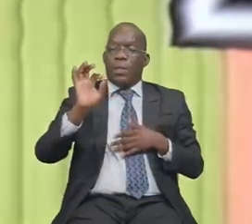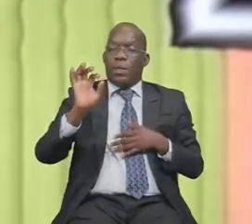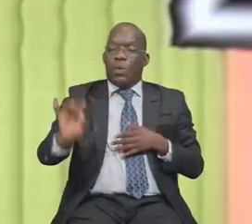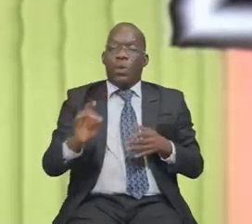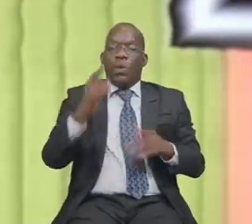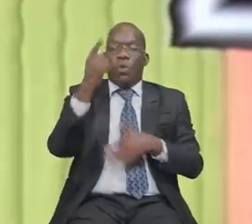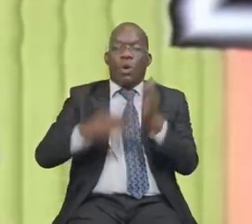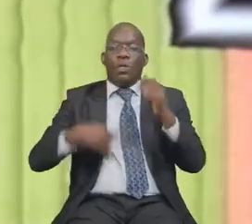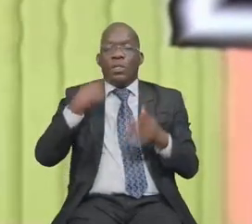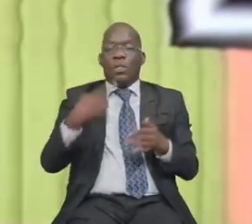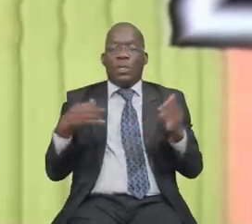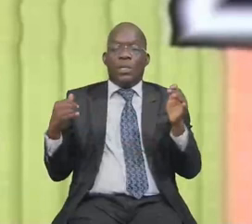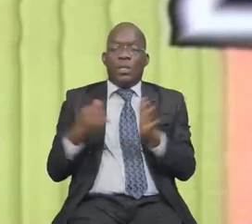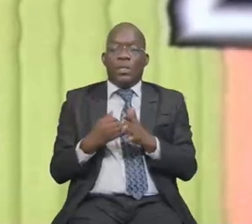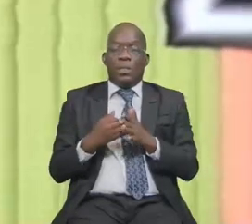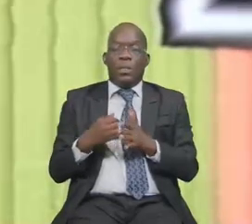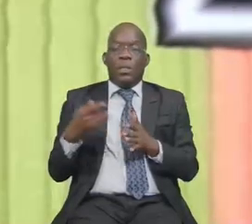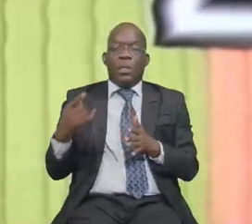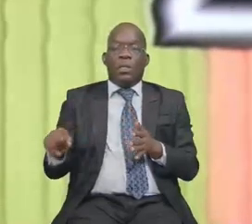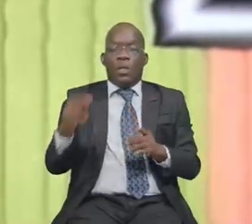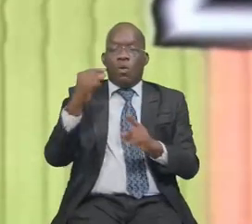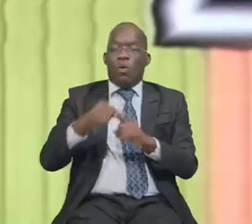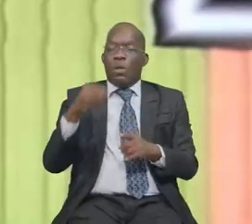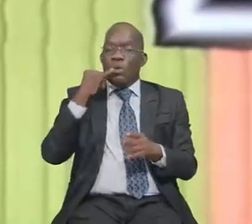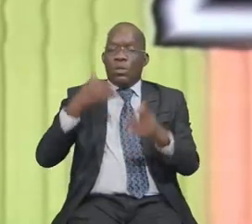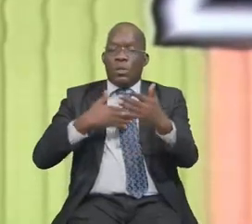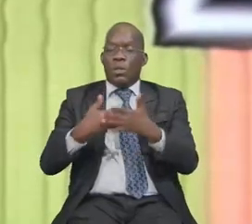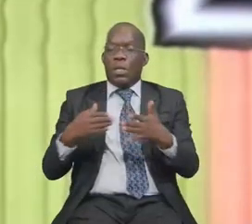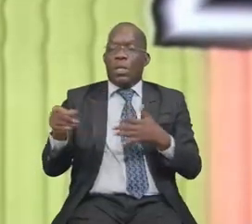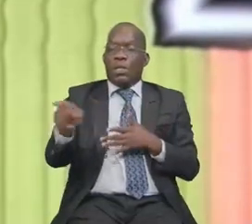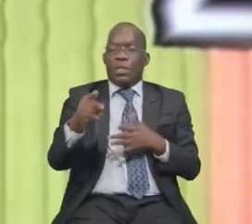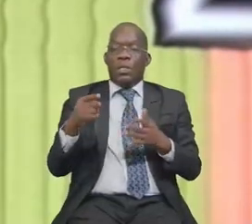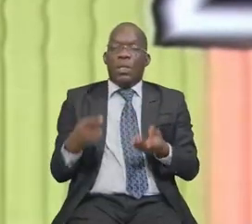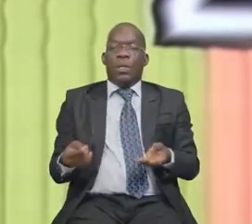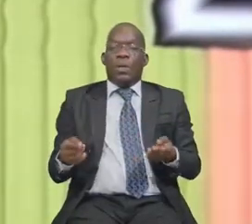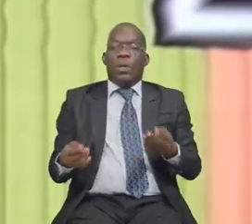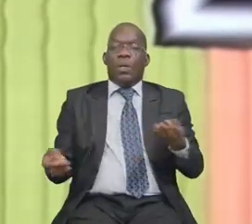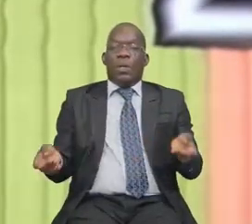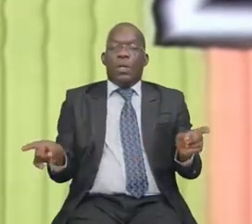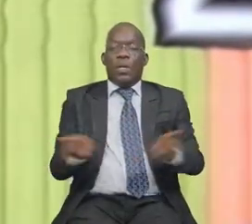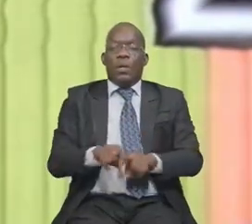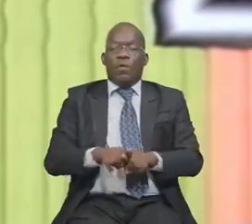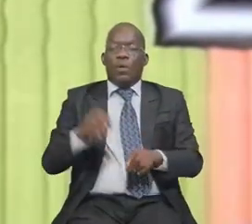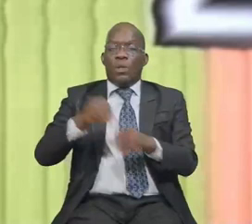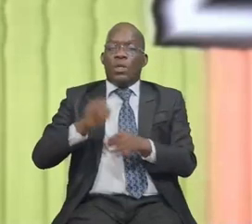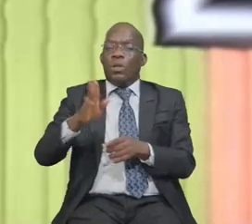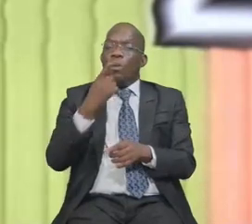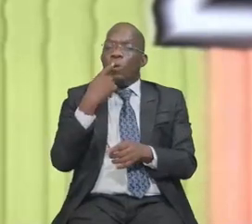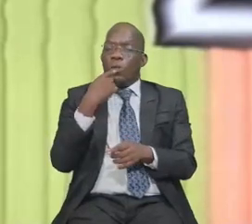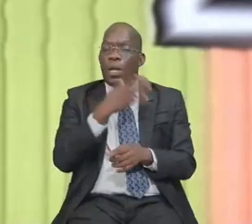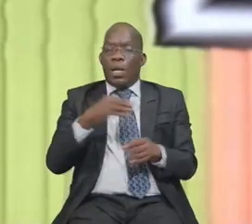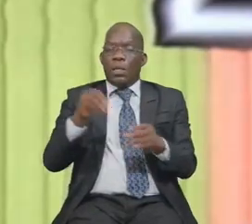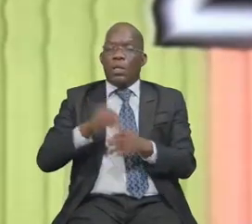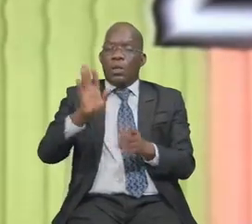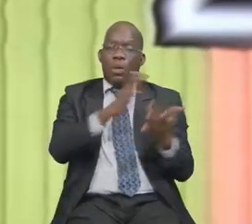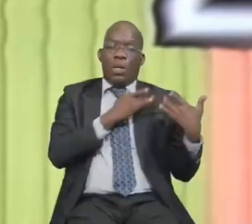La parole est près de toi, dans ta bouche et dans ton cœur. Or,